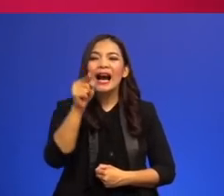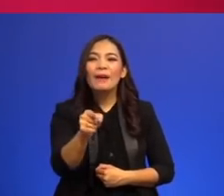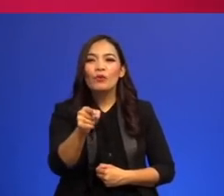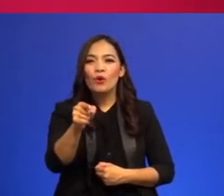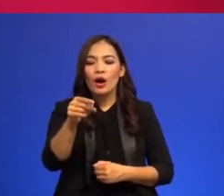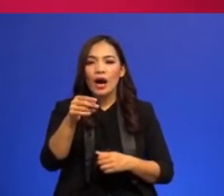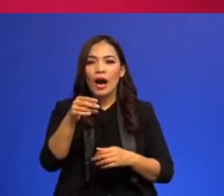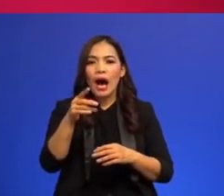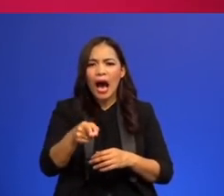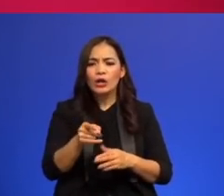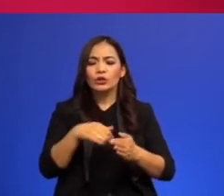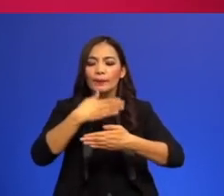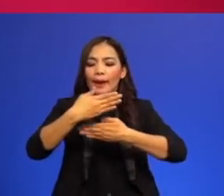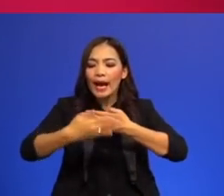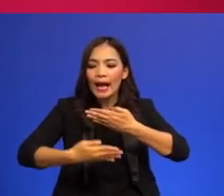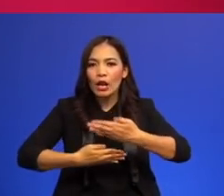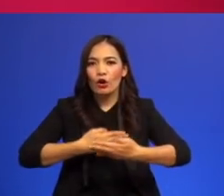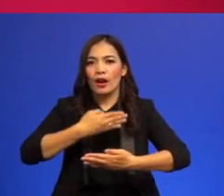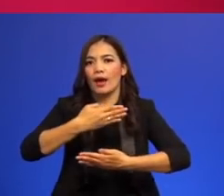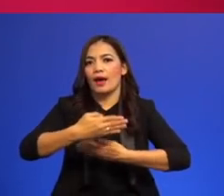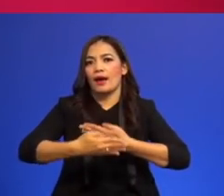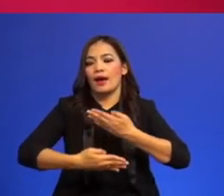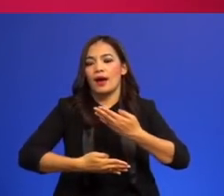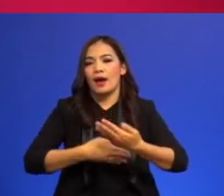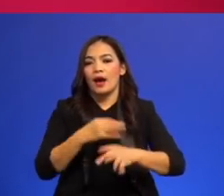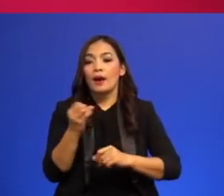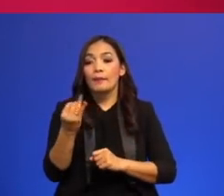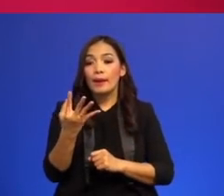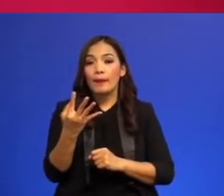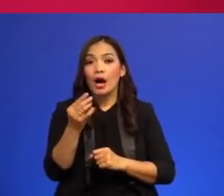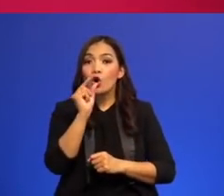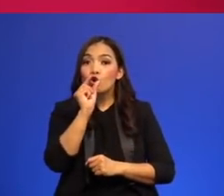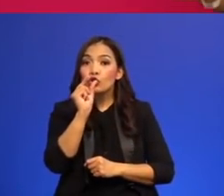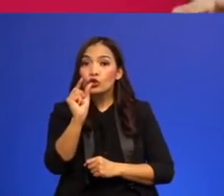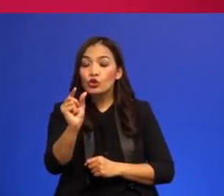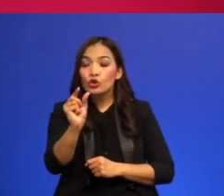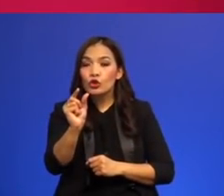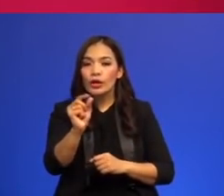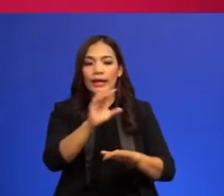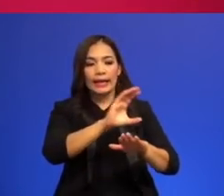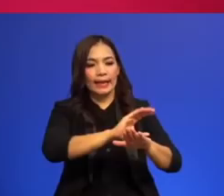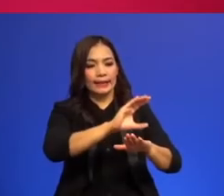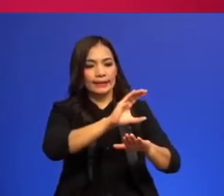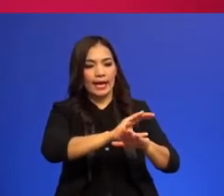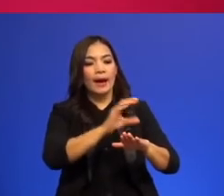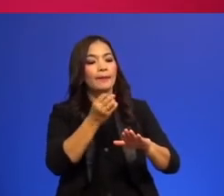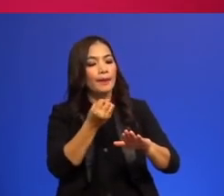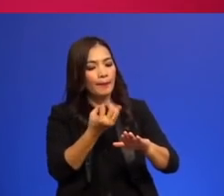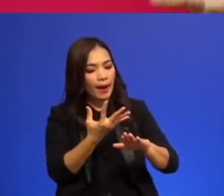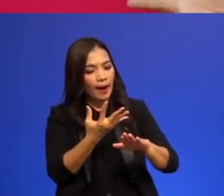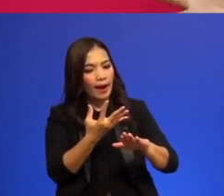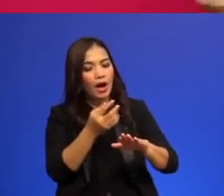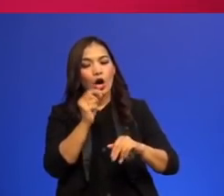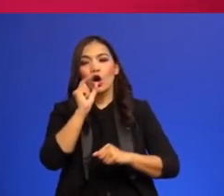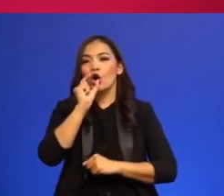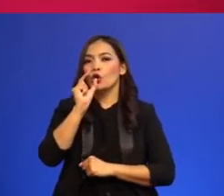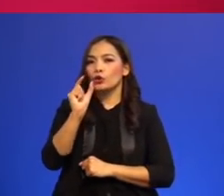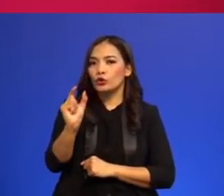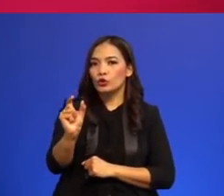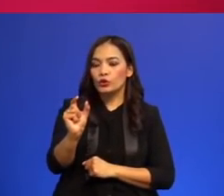harus kelola berapa untuk gereja, untuk